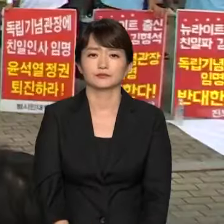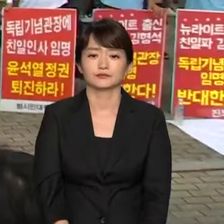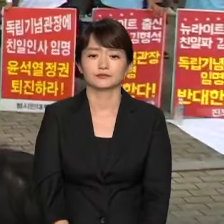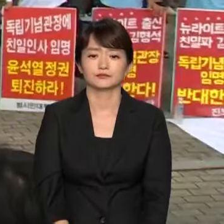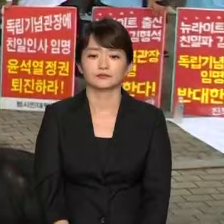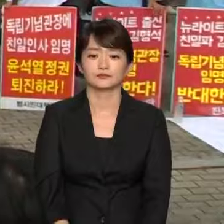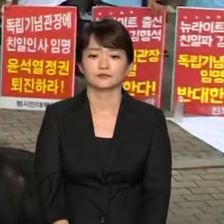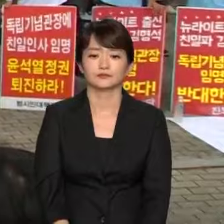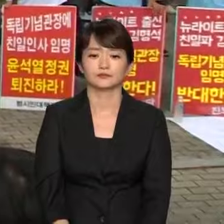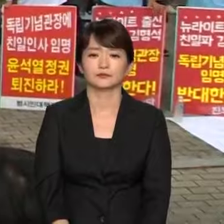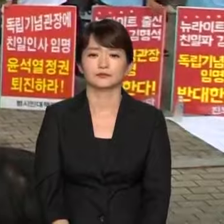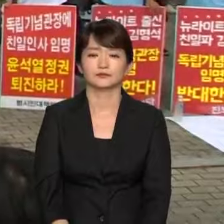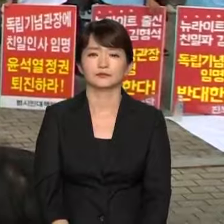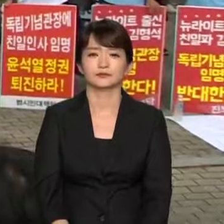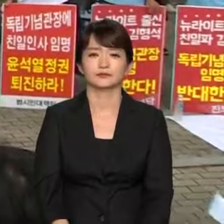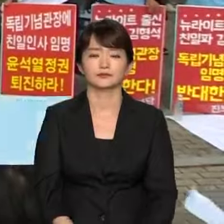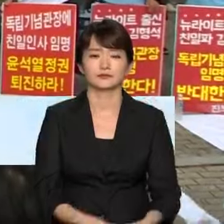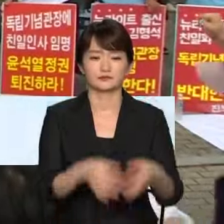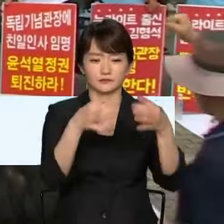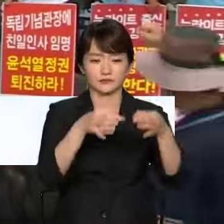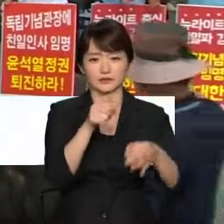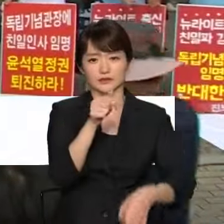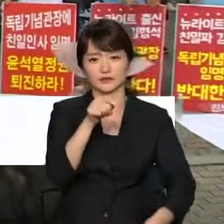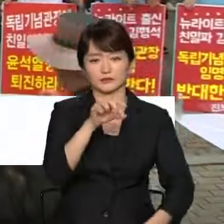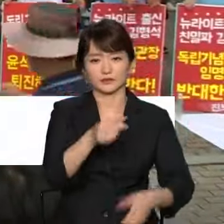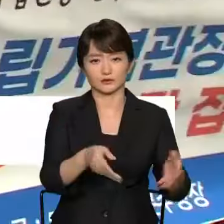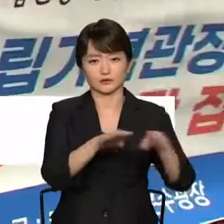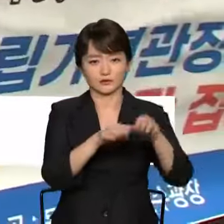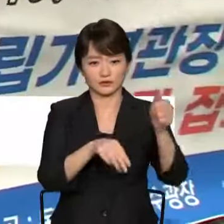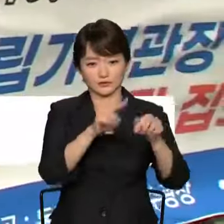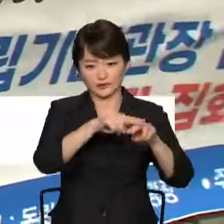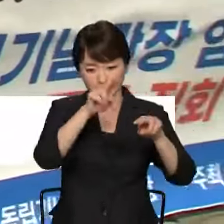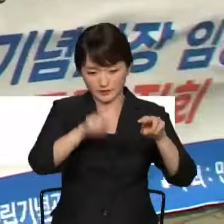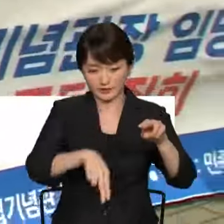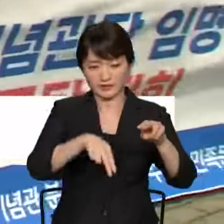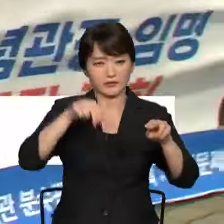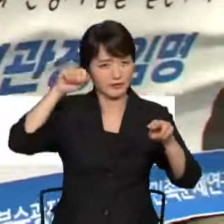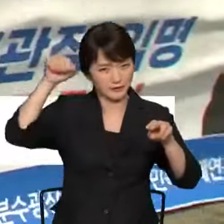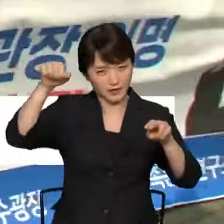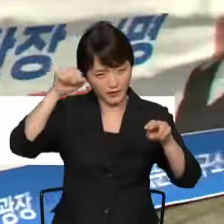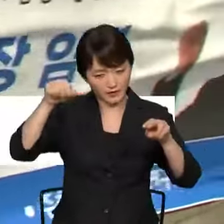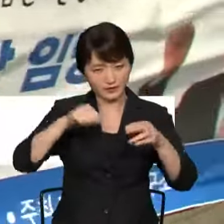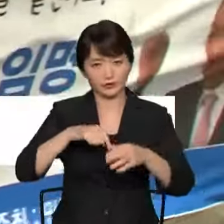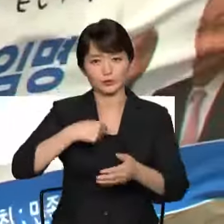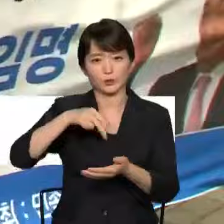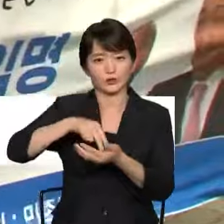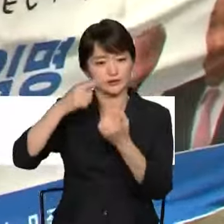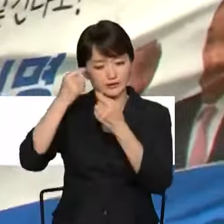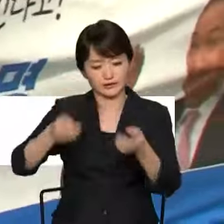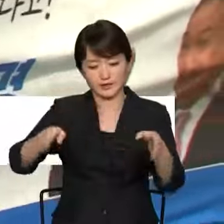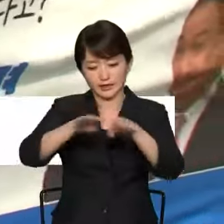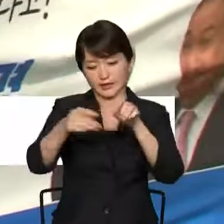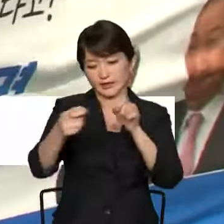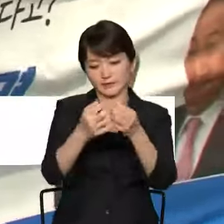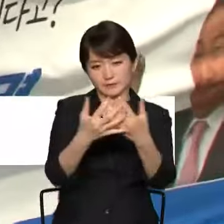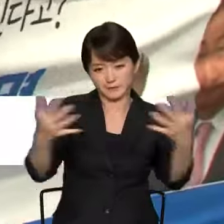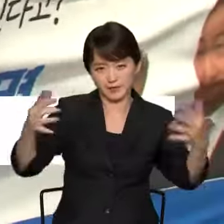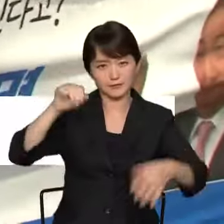기자입니다 김석 권장의 퇴진을 촉구하는 교탄 집회가 독립기념관 앞에서 열렸습니다